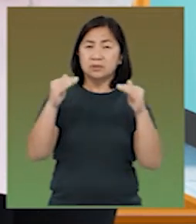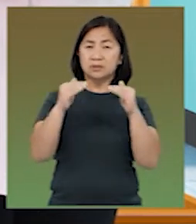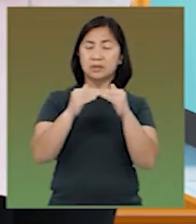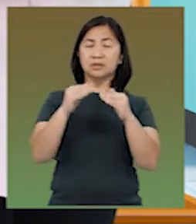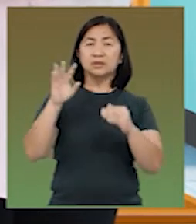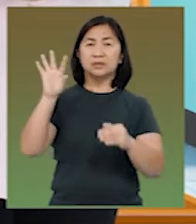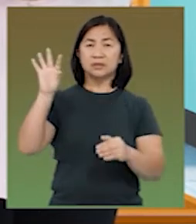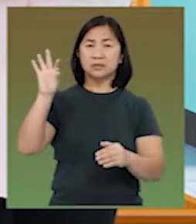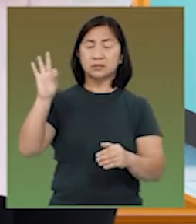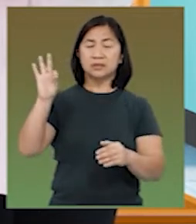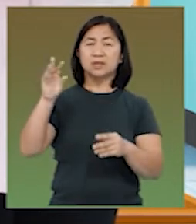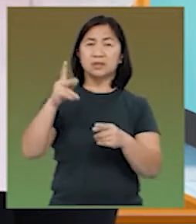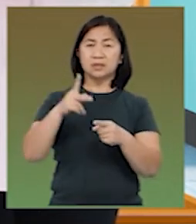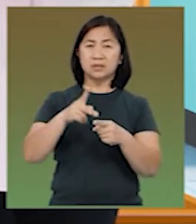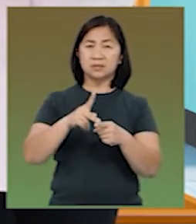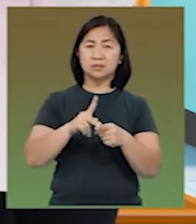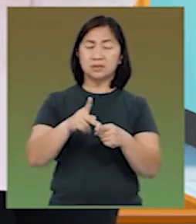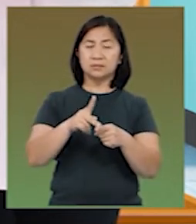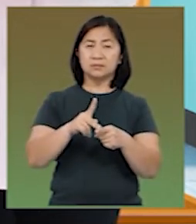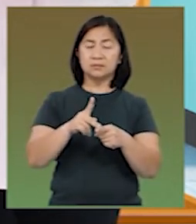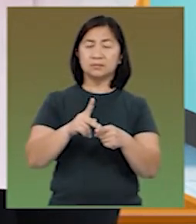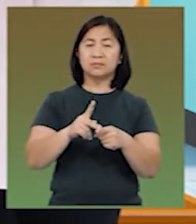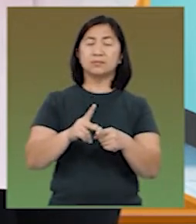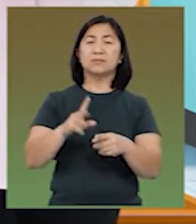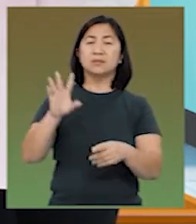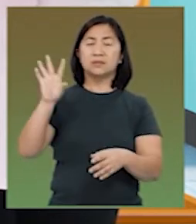to 9 kilograms.